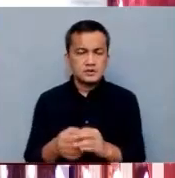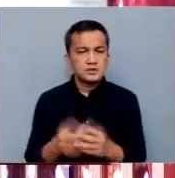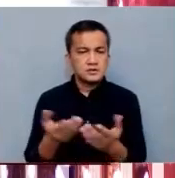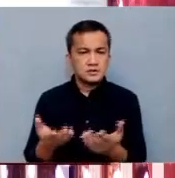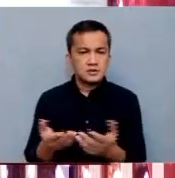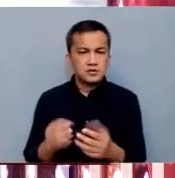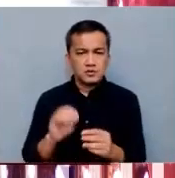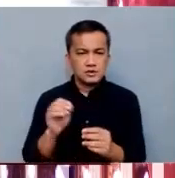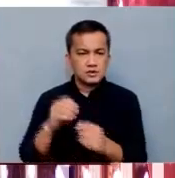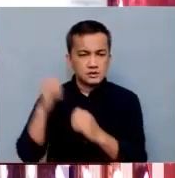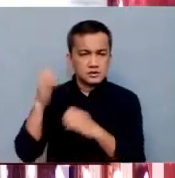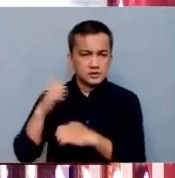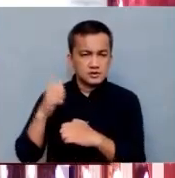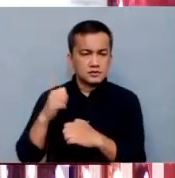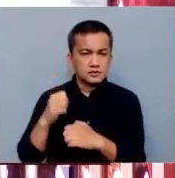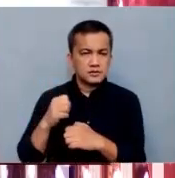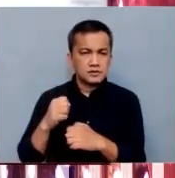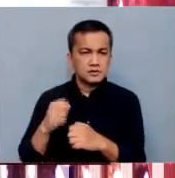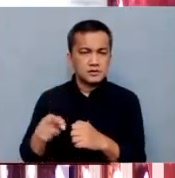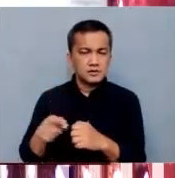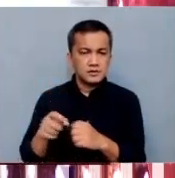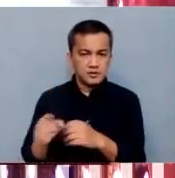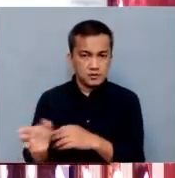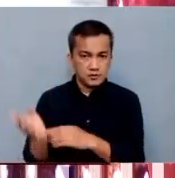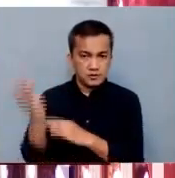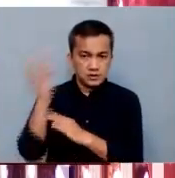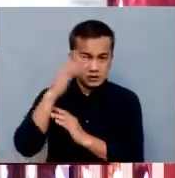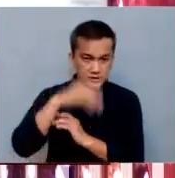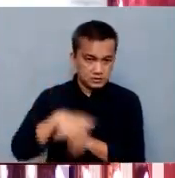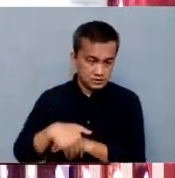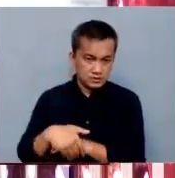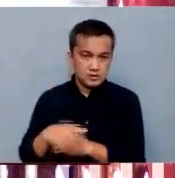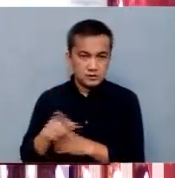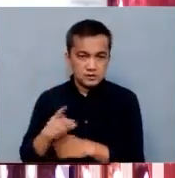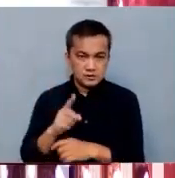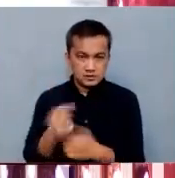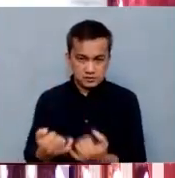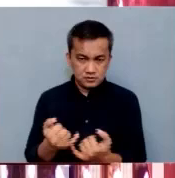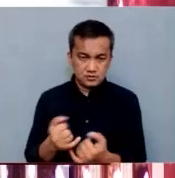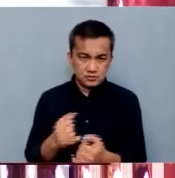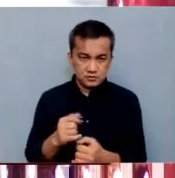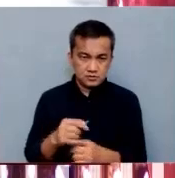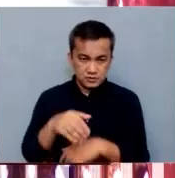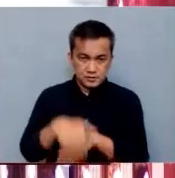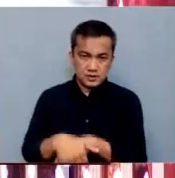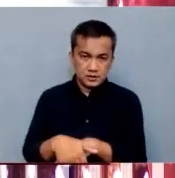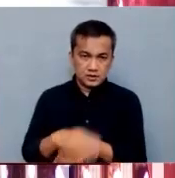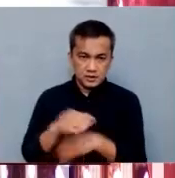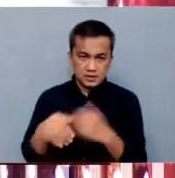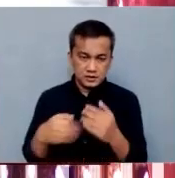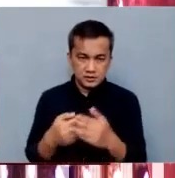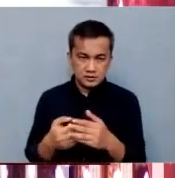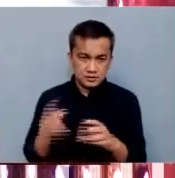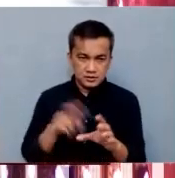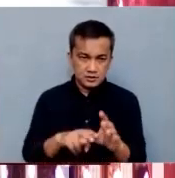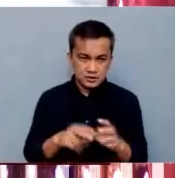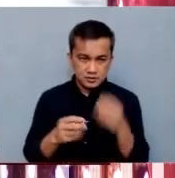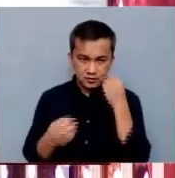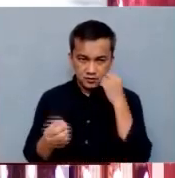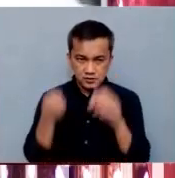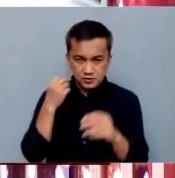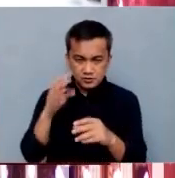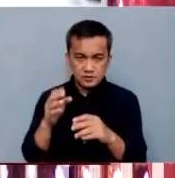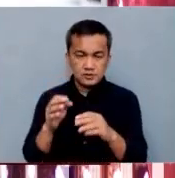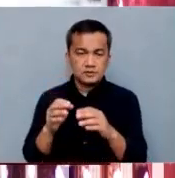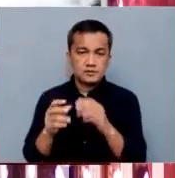inaasama ang kapatid natin na magpapamorningan dyan. Definitely within tonight, lahat sila makakasakay at makakauwi sa kanilang pamilya. Ganun ba